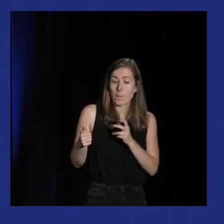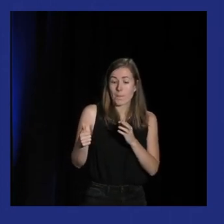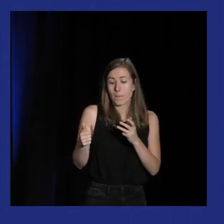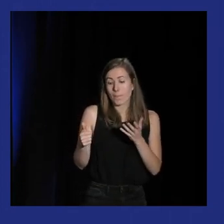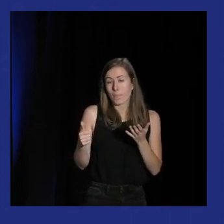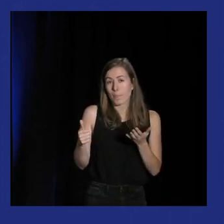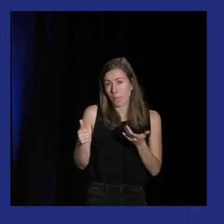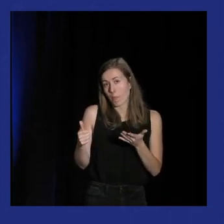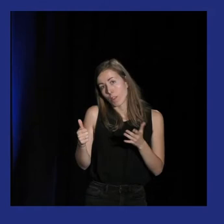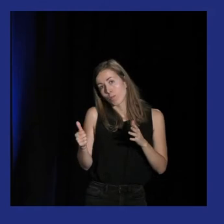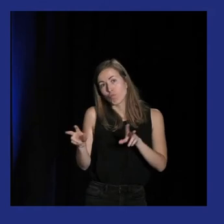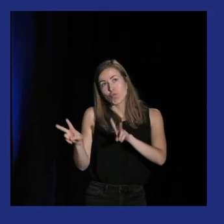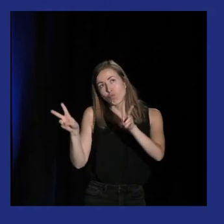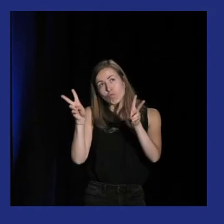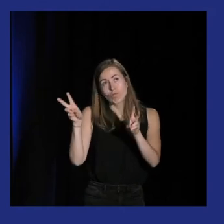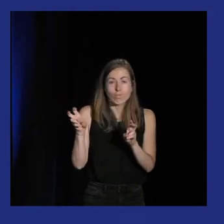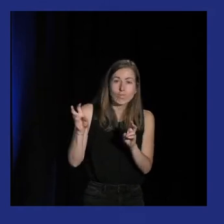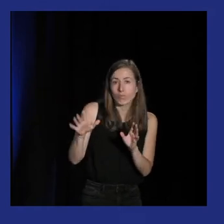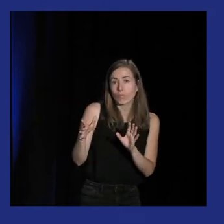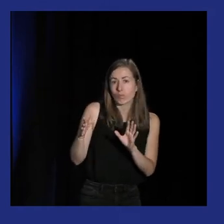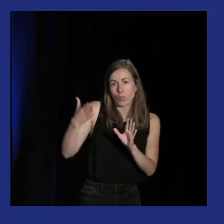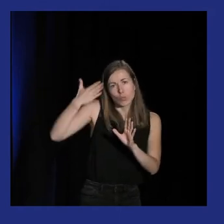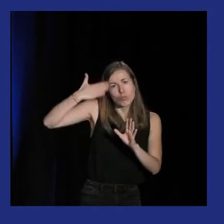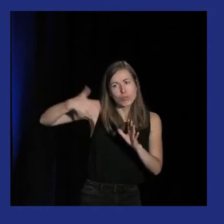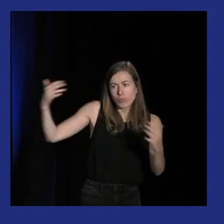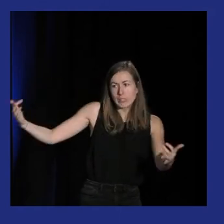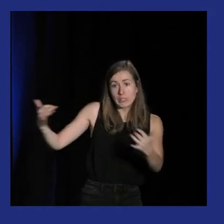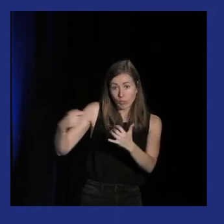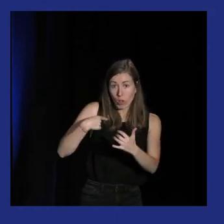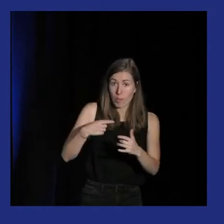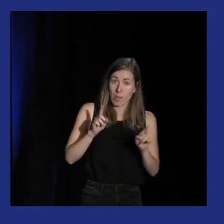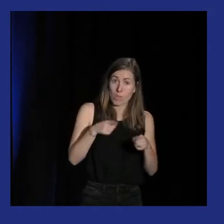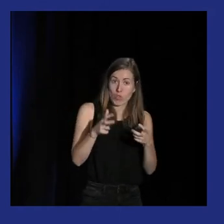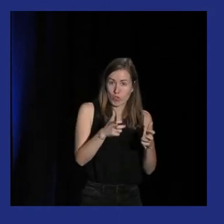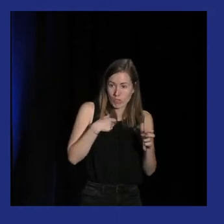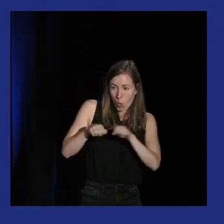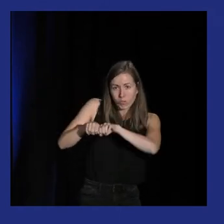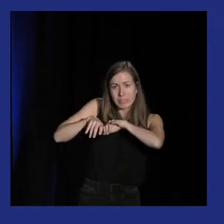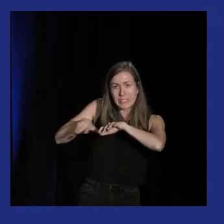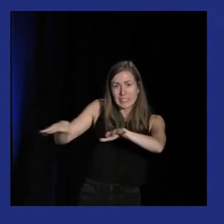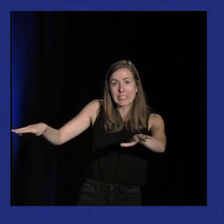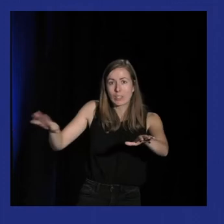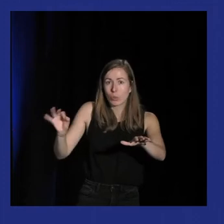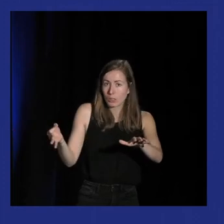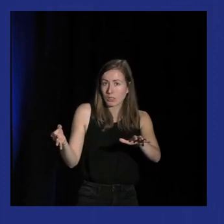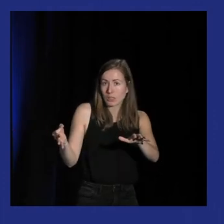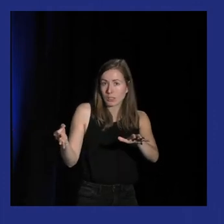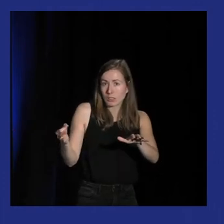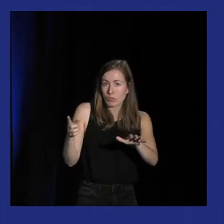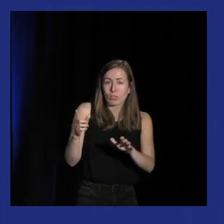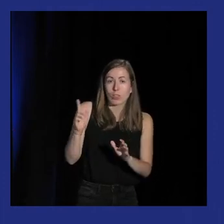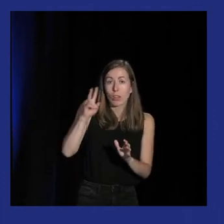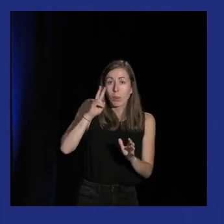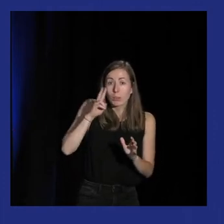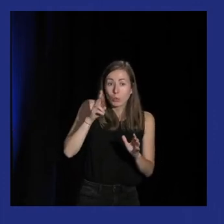entre guillemets comment dire de sa popularité pour amener cette musique dans d'autres salles que que les salles dont ils sont les résidents